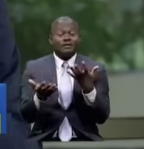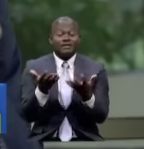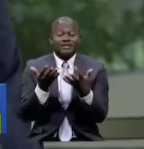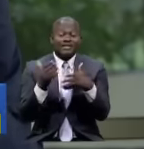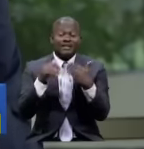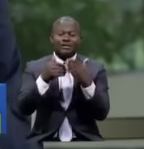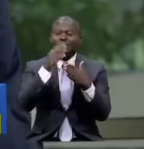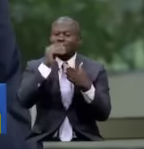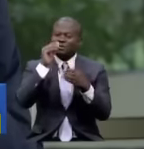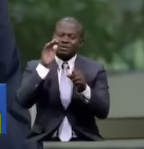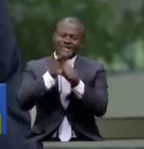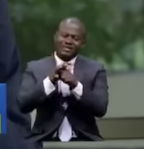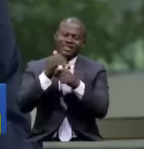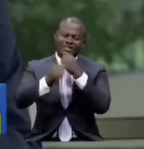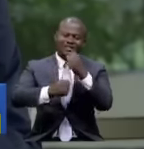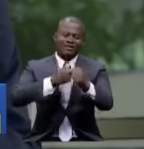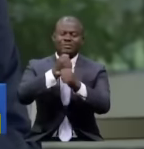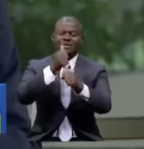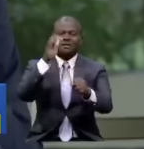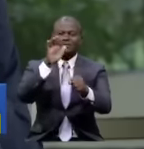myinshi twibaza impamvu